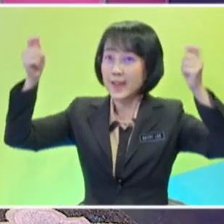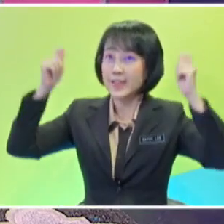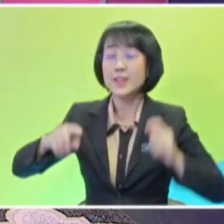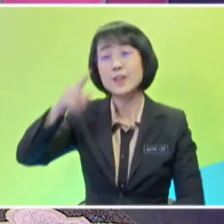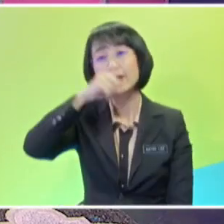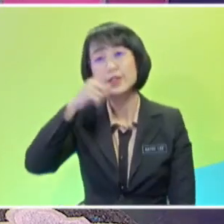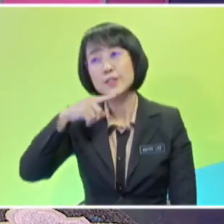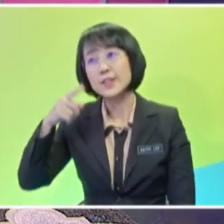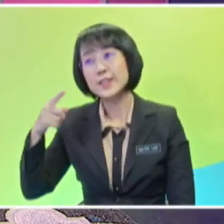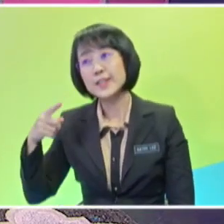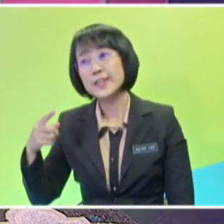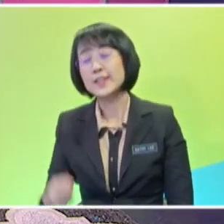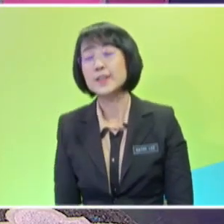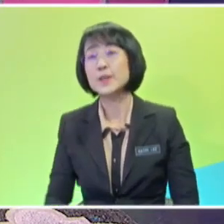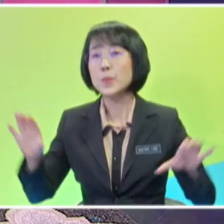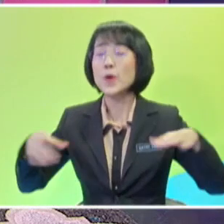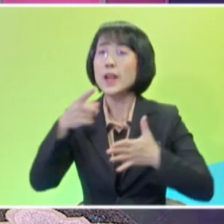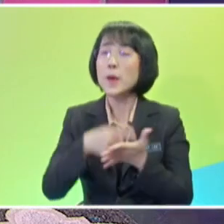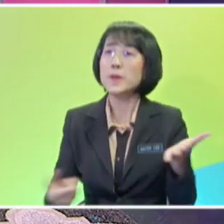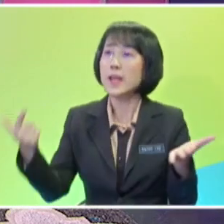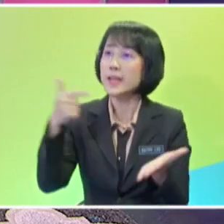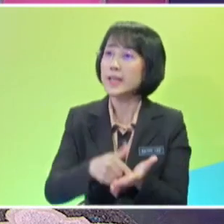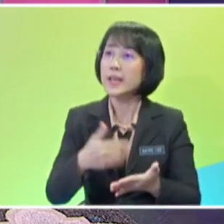sebelum kita ke sekolah